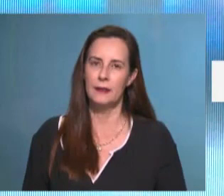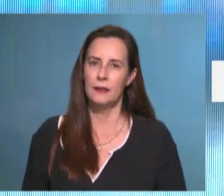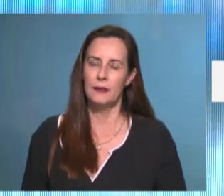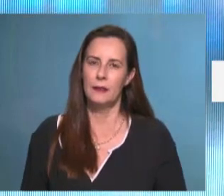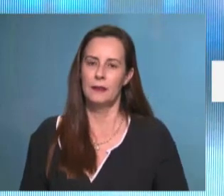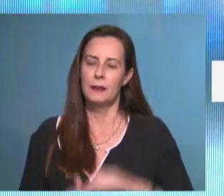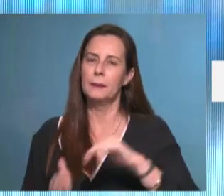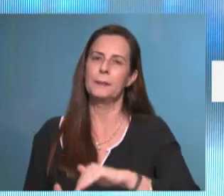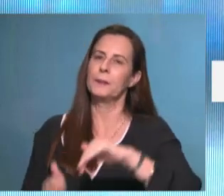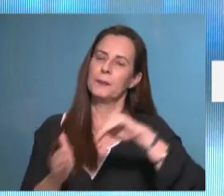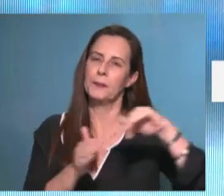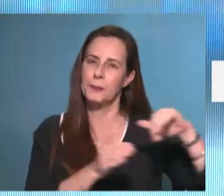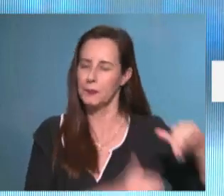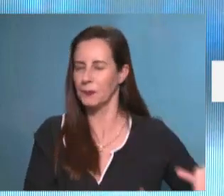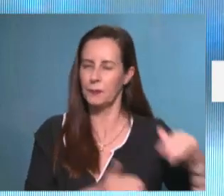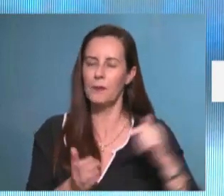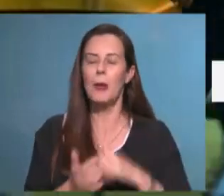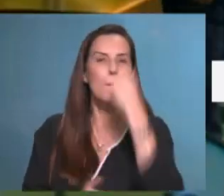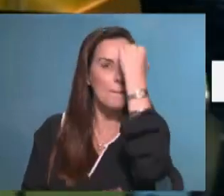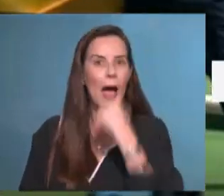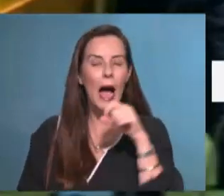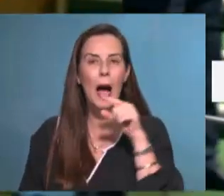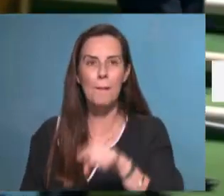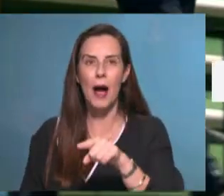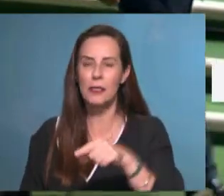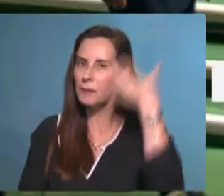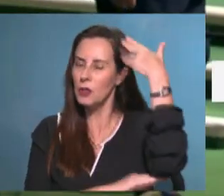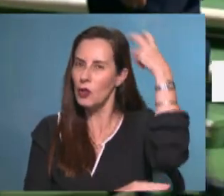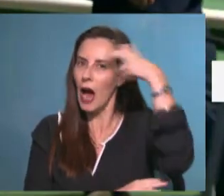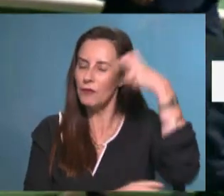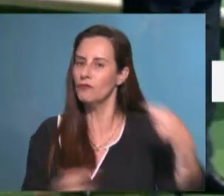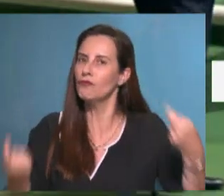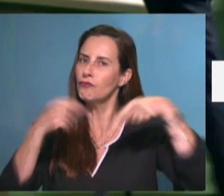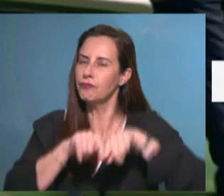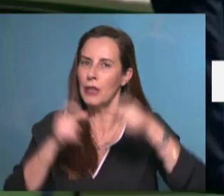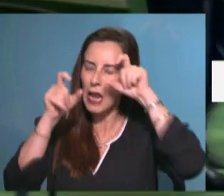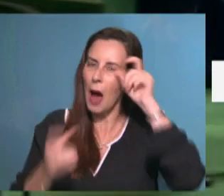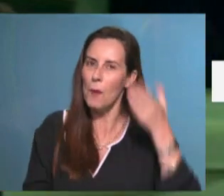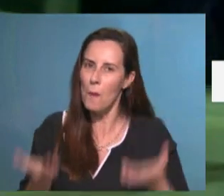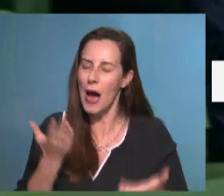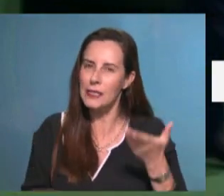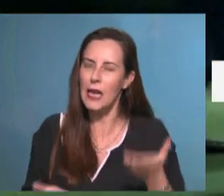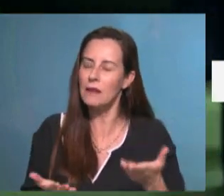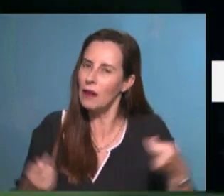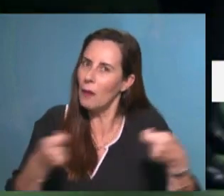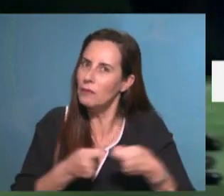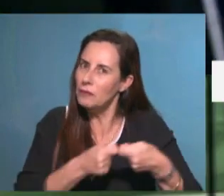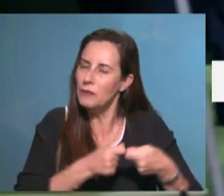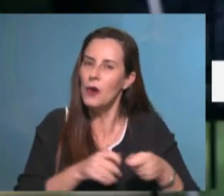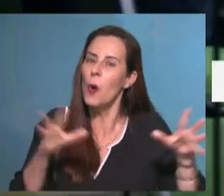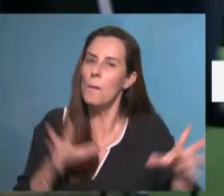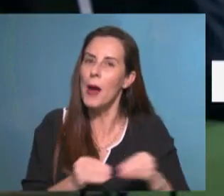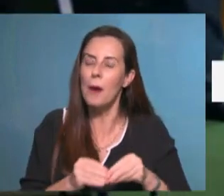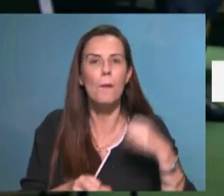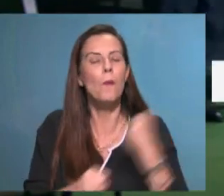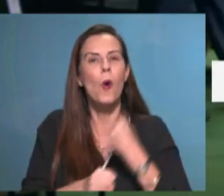בכיר חמאס בעזה, מחמוד הזהר, טוען כי מדינות ערביות חברו ליושב ראש הרשות הפלסטינית אבו מאזן, וביחד הם